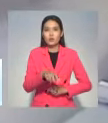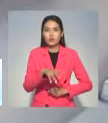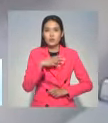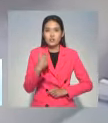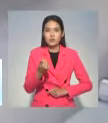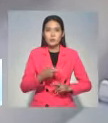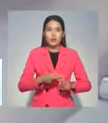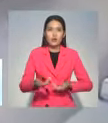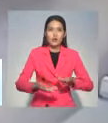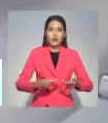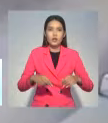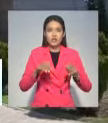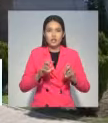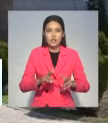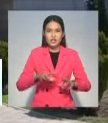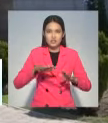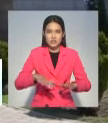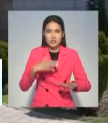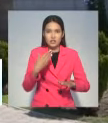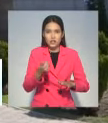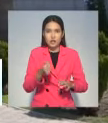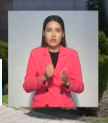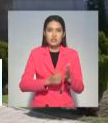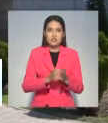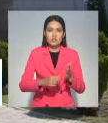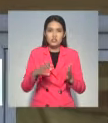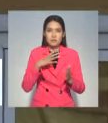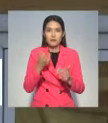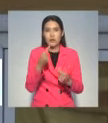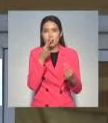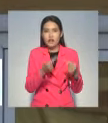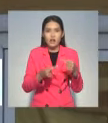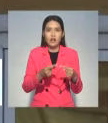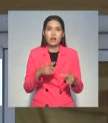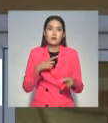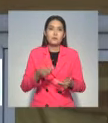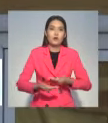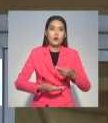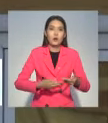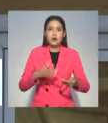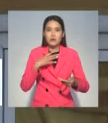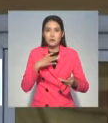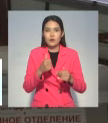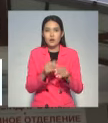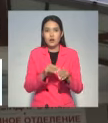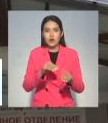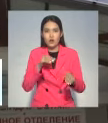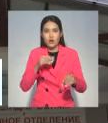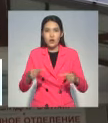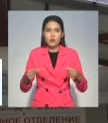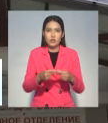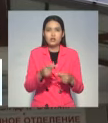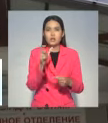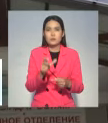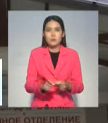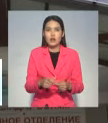Жеткіншек жолды арнайы белгіленген жерден кесіп өтпек болған. Алайда қарама қарсы жолаққа шығып кеткен автокөлік жүйткіп келіп баланы